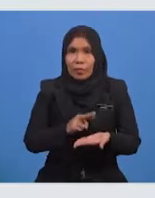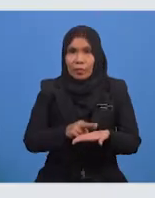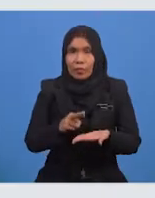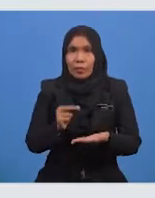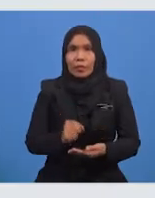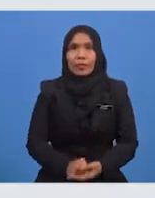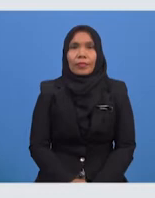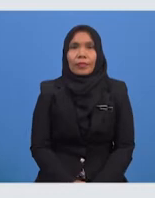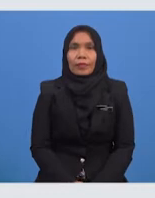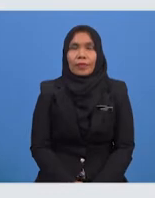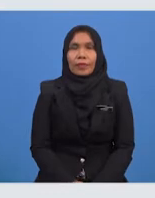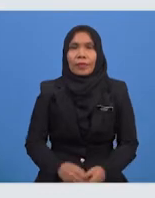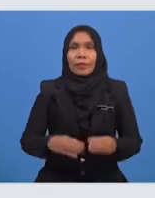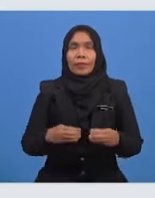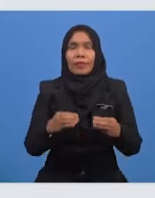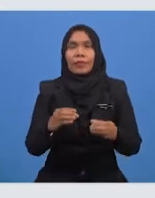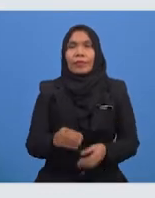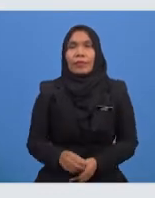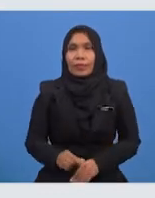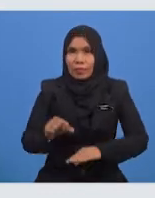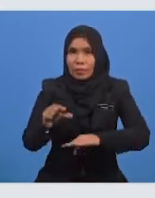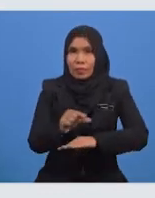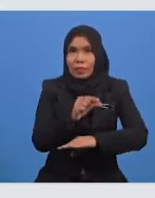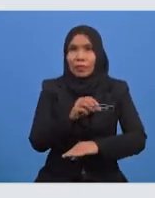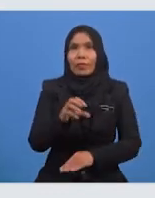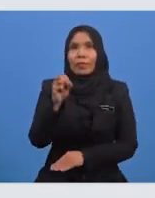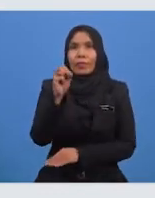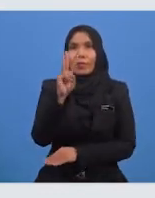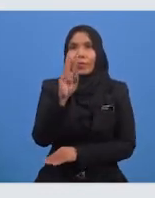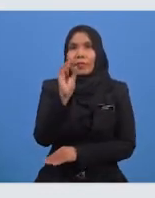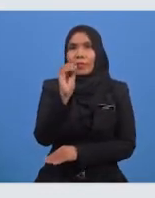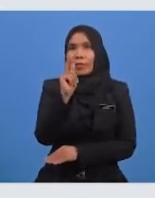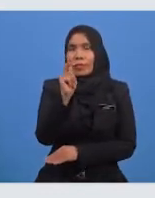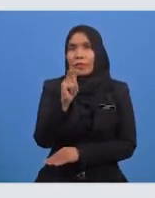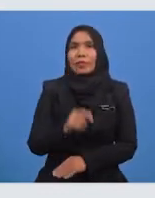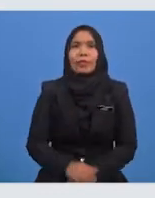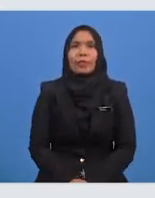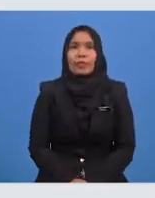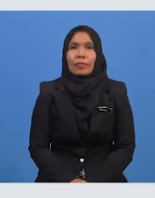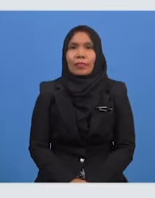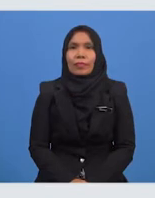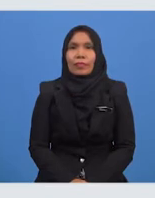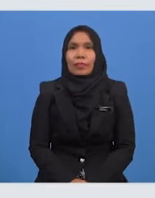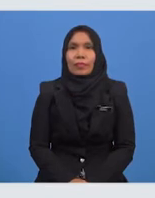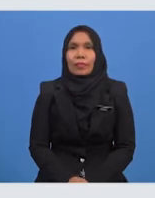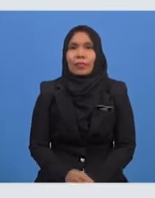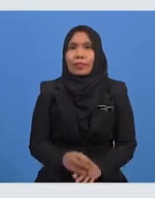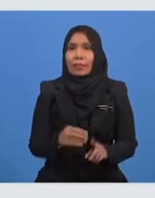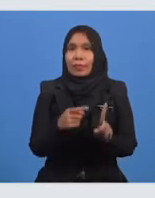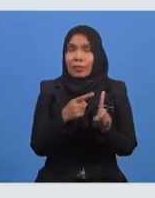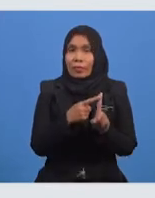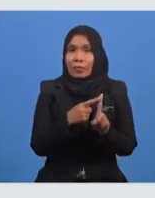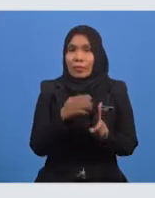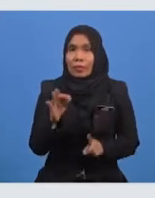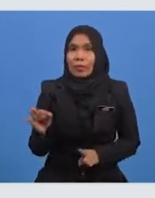sistematik. Cara menggunakan matriks SWOT terbahagi kepada faktor dalaman ialah kekuatan